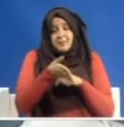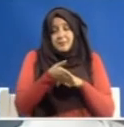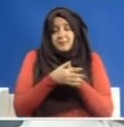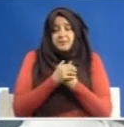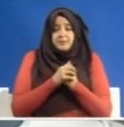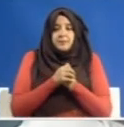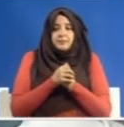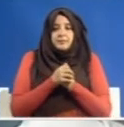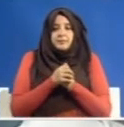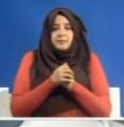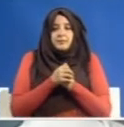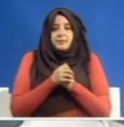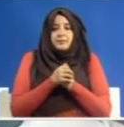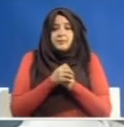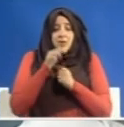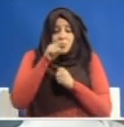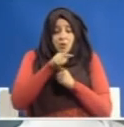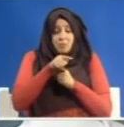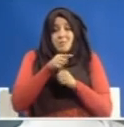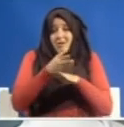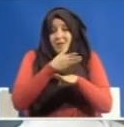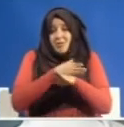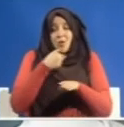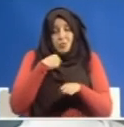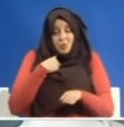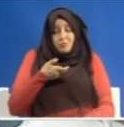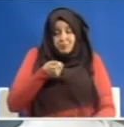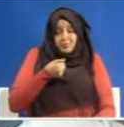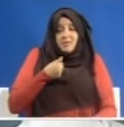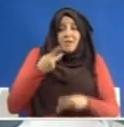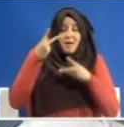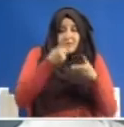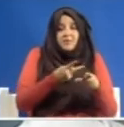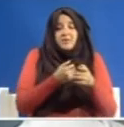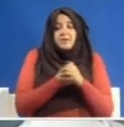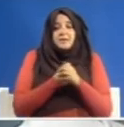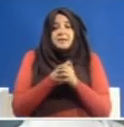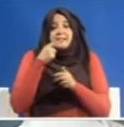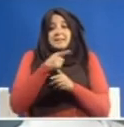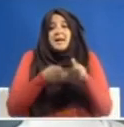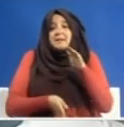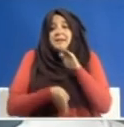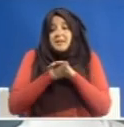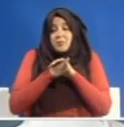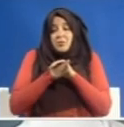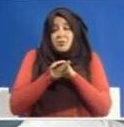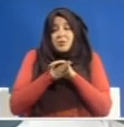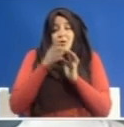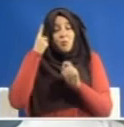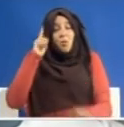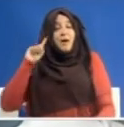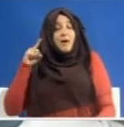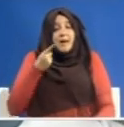الأزمان، فهم السابقون ونحن اللاحقون. فهذه رحلة الخلود التي تبدأ بالموت. إذن